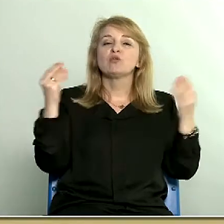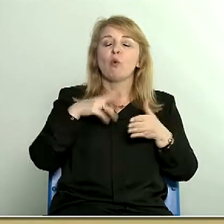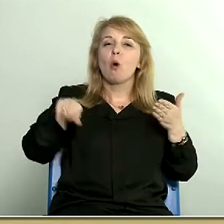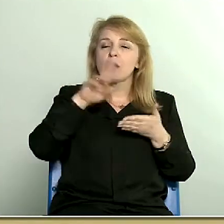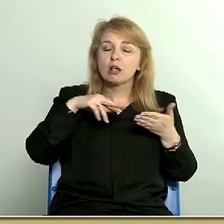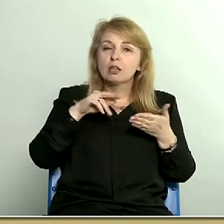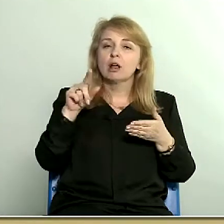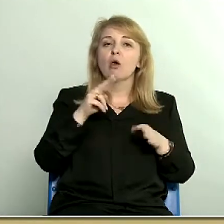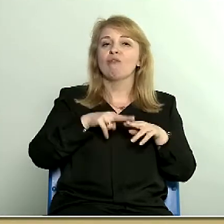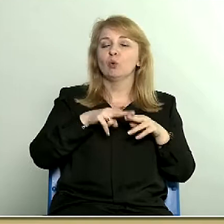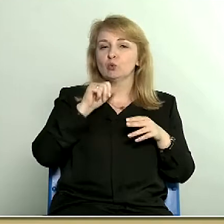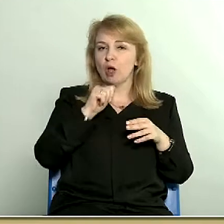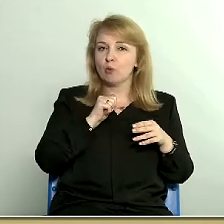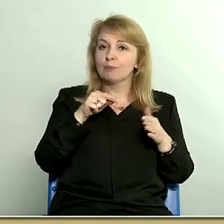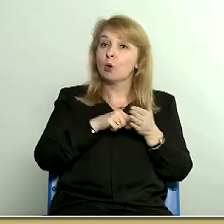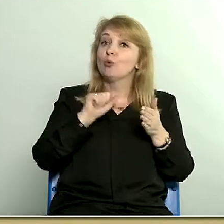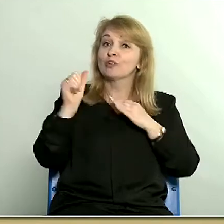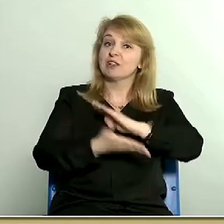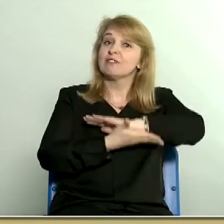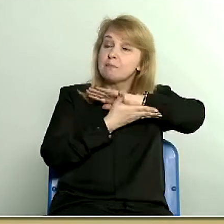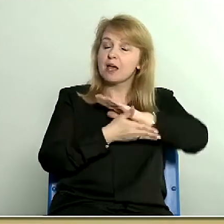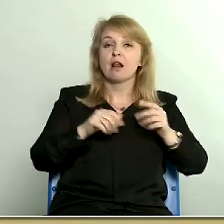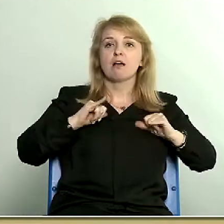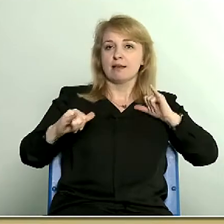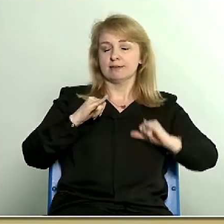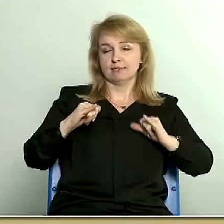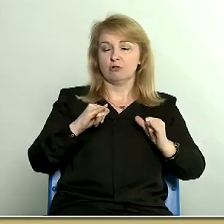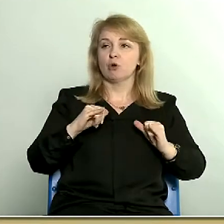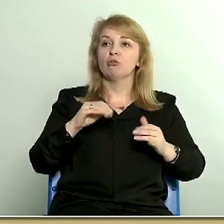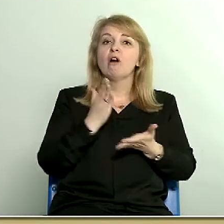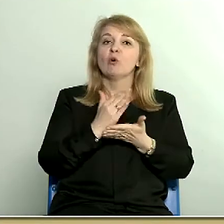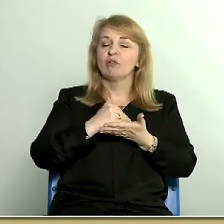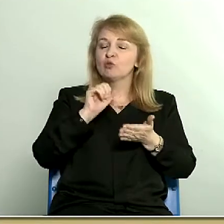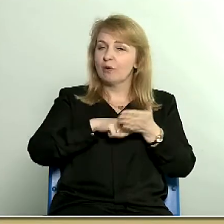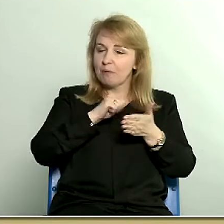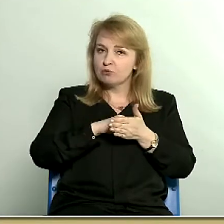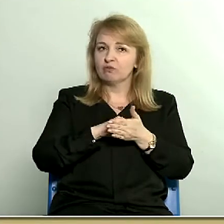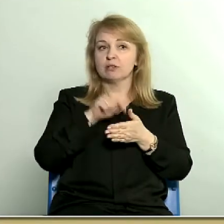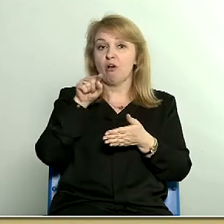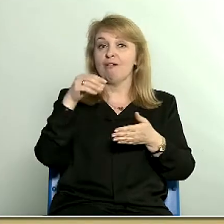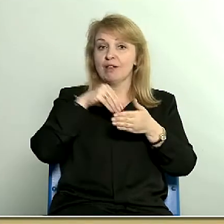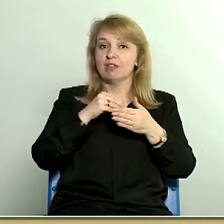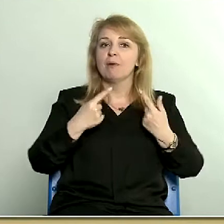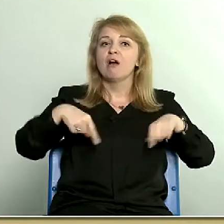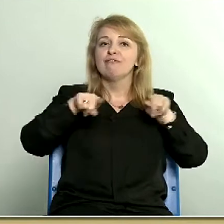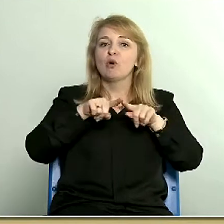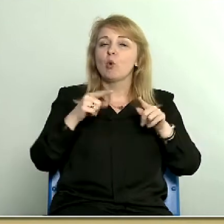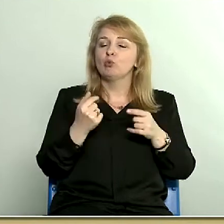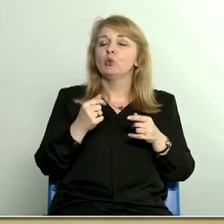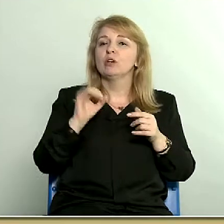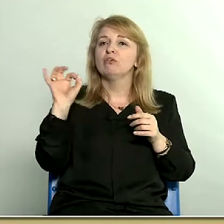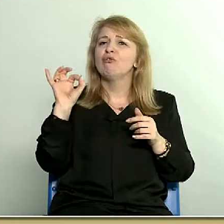departament, który wspiera zarząd województwa mazowieckiego w wykonywaniu roli instytucji zarządzającej.